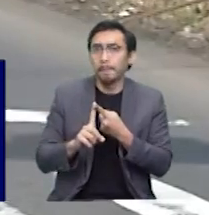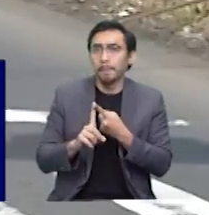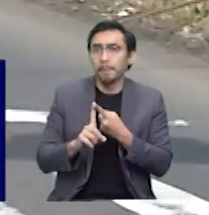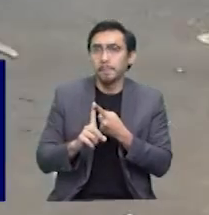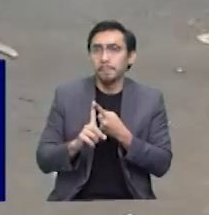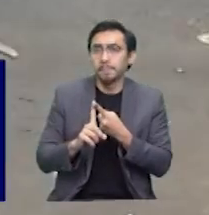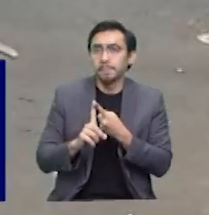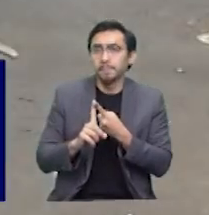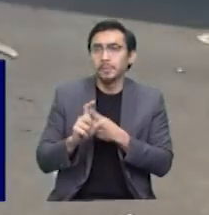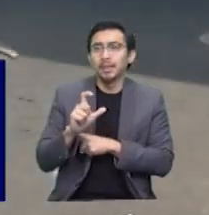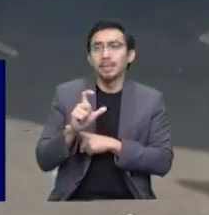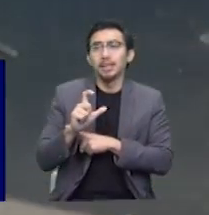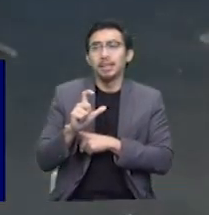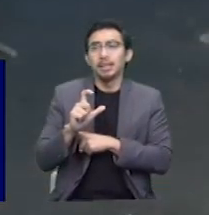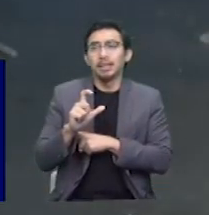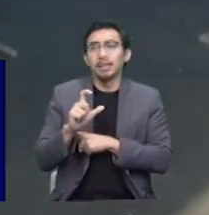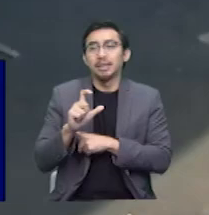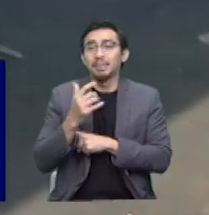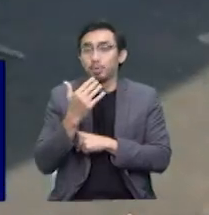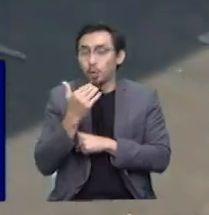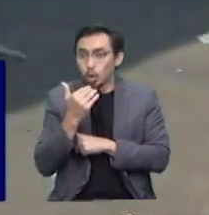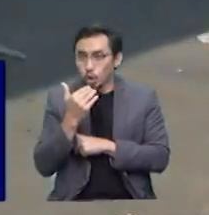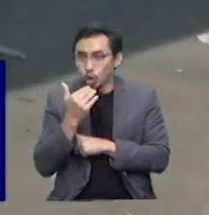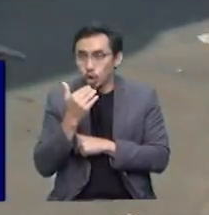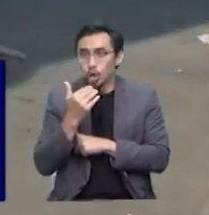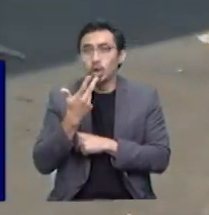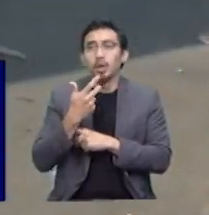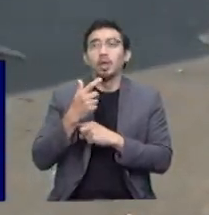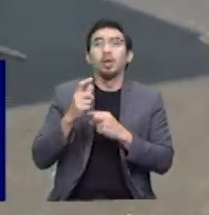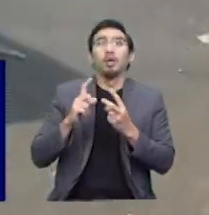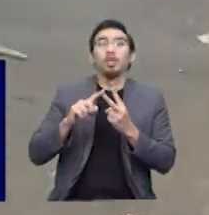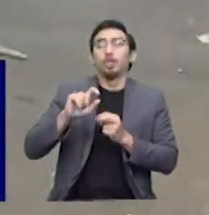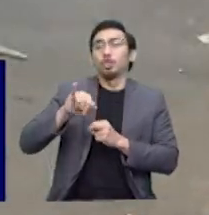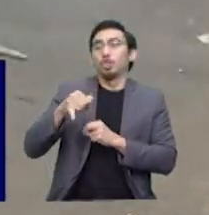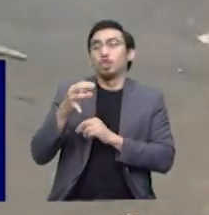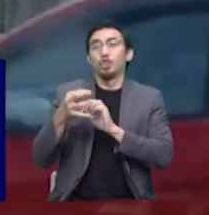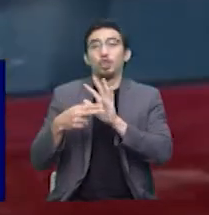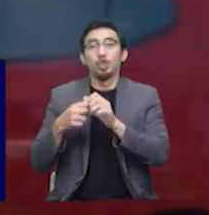Cibubur, Jonggol, Cariu, dan juga satu lagi jalur Ciawi,